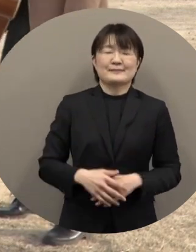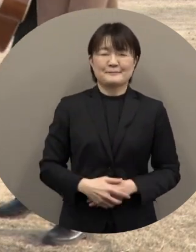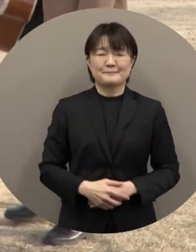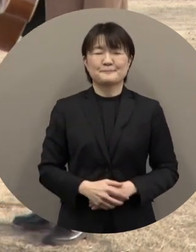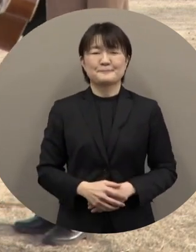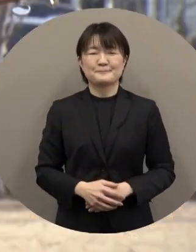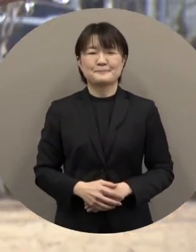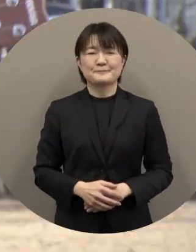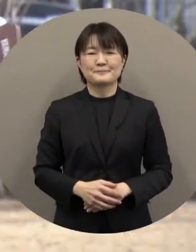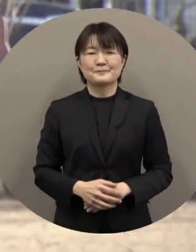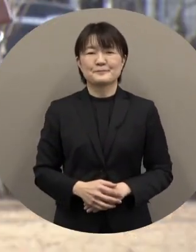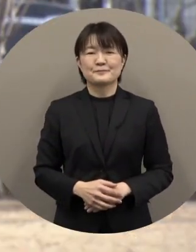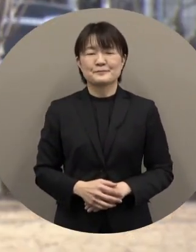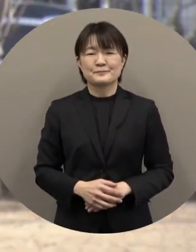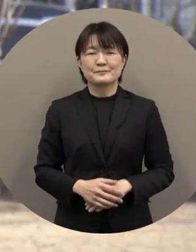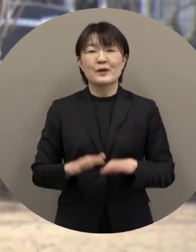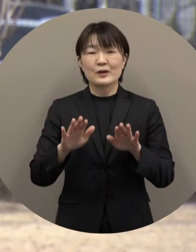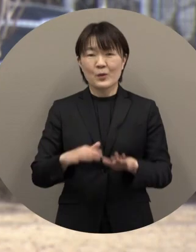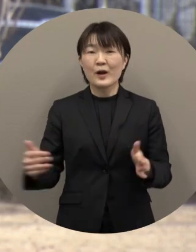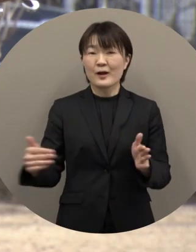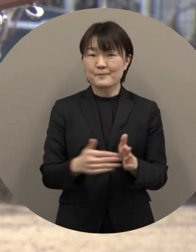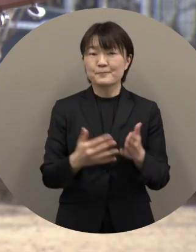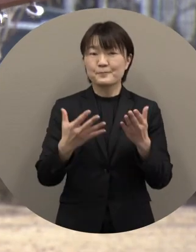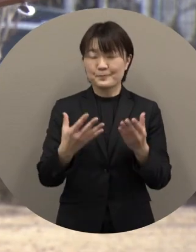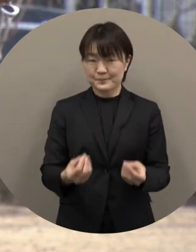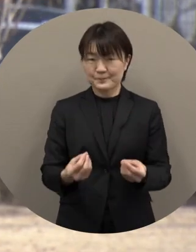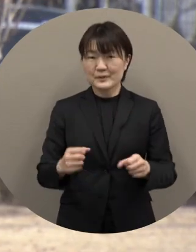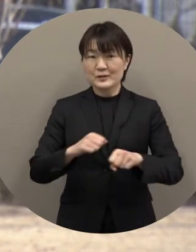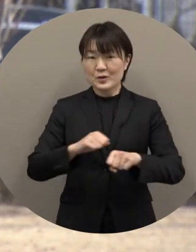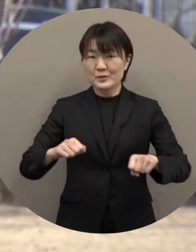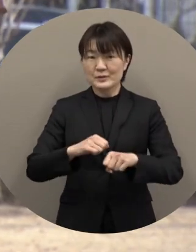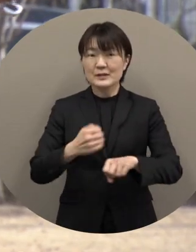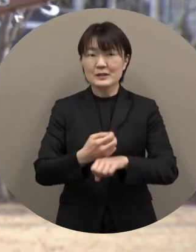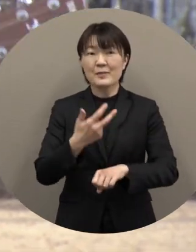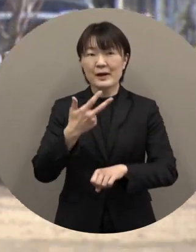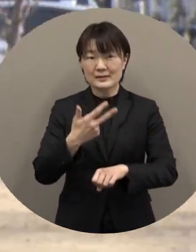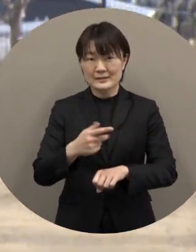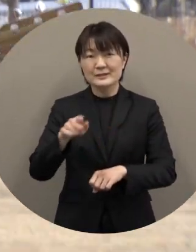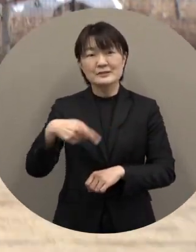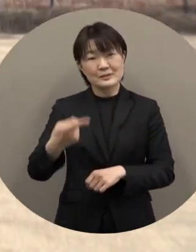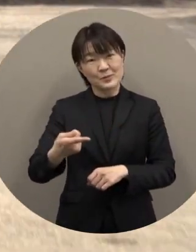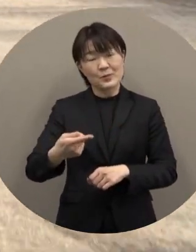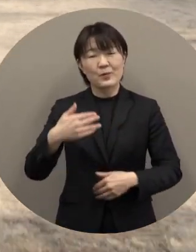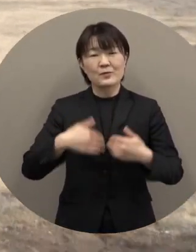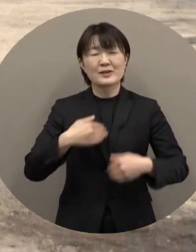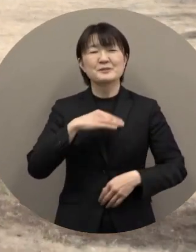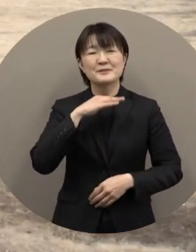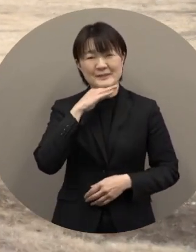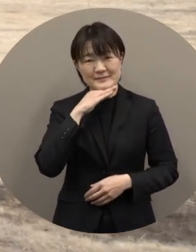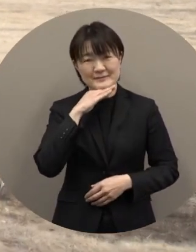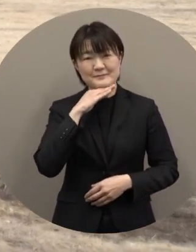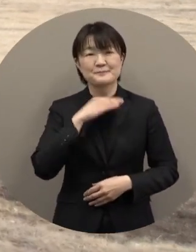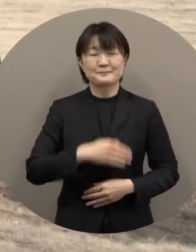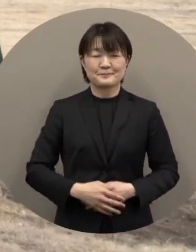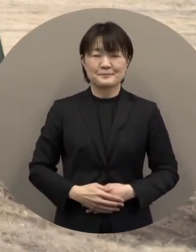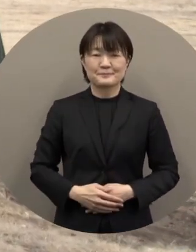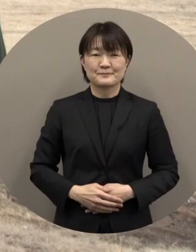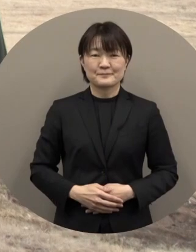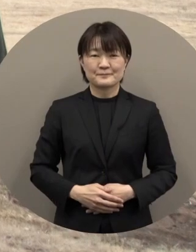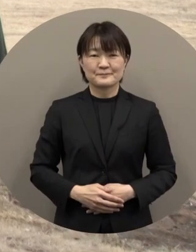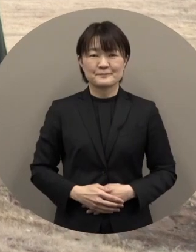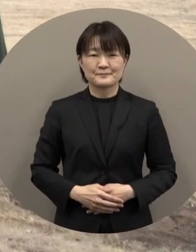丈夫 ですか。ということで今回はこの辺でお別れです。のびのびシティ埼玉市、次回も お楽しみに。